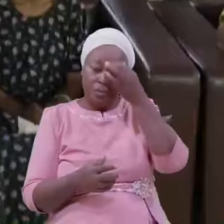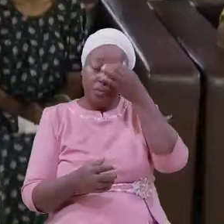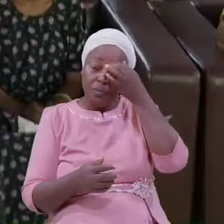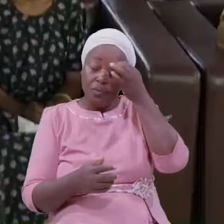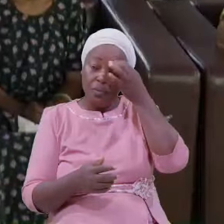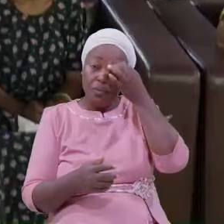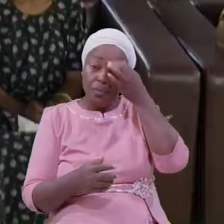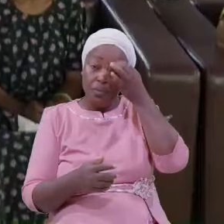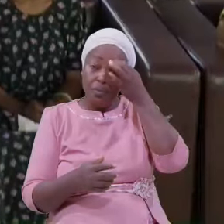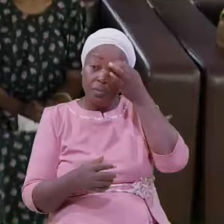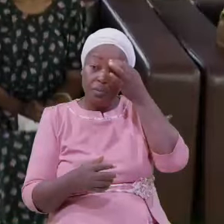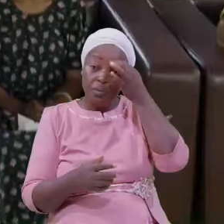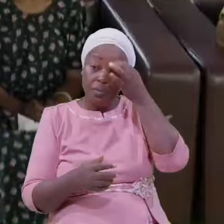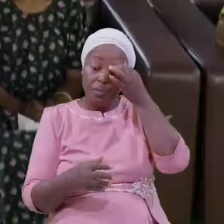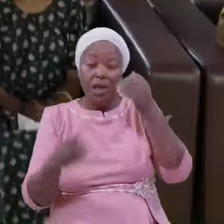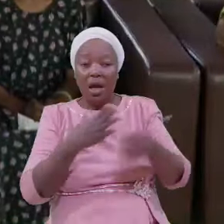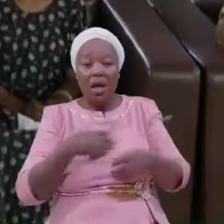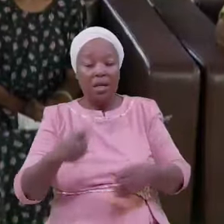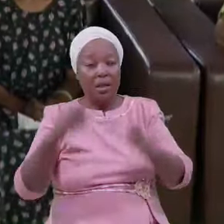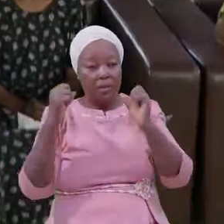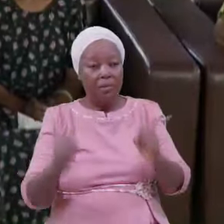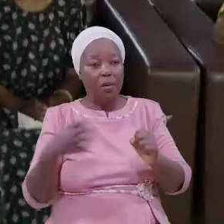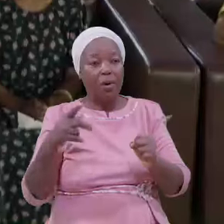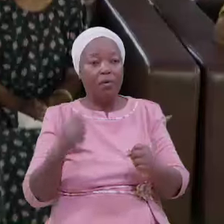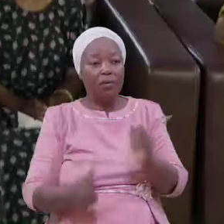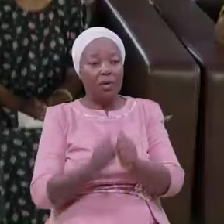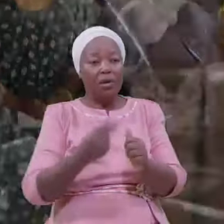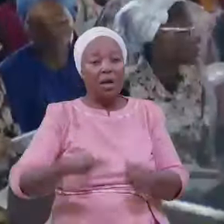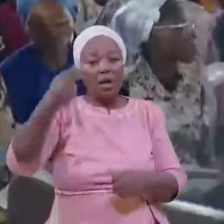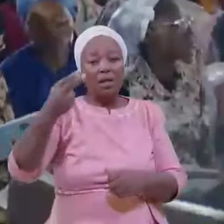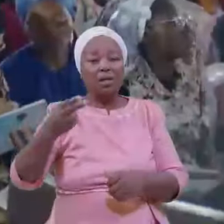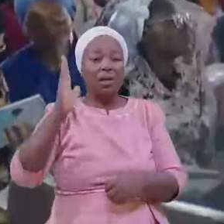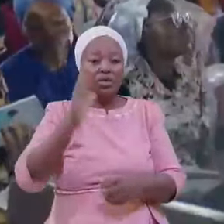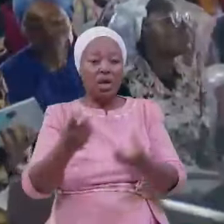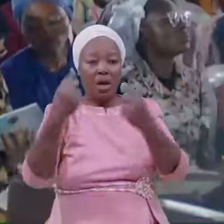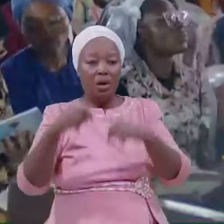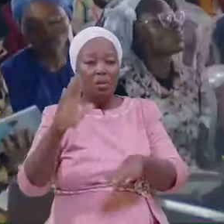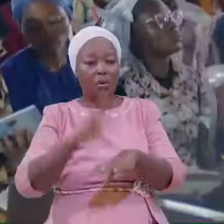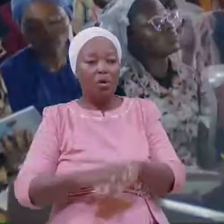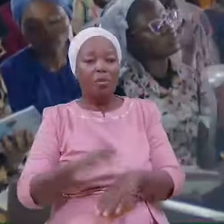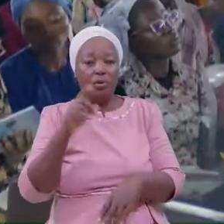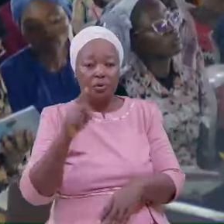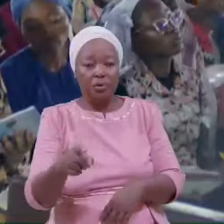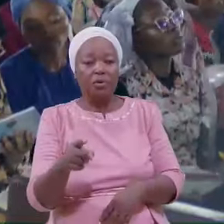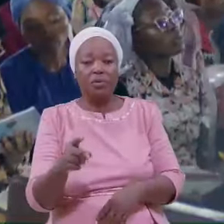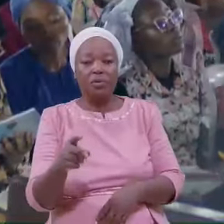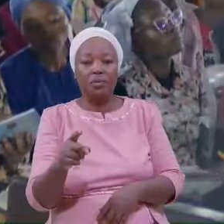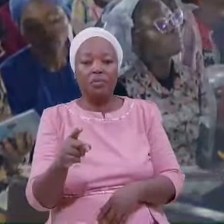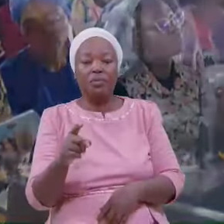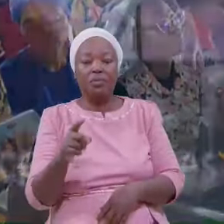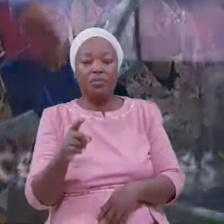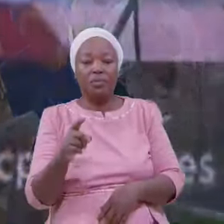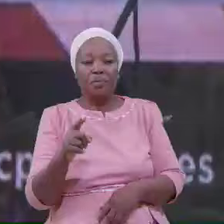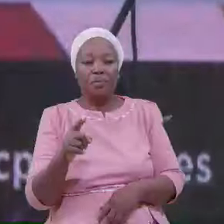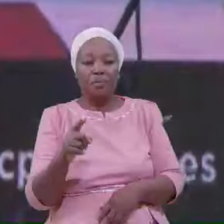ka. And the power of the highest shall come upon you, overshadow you. Therefore,